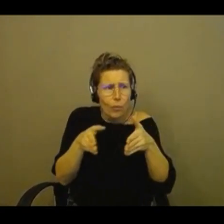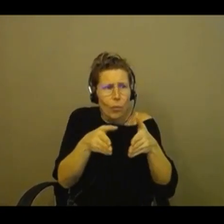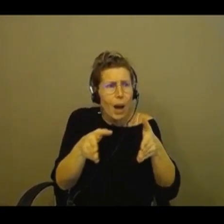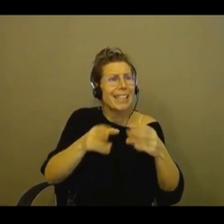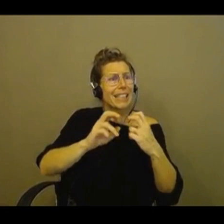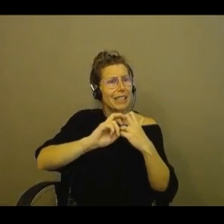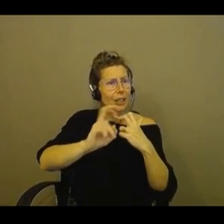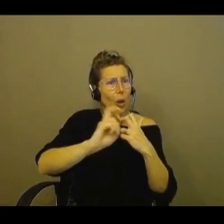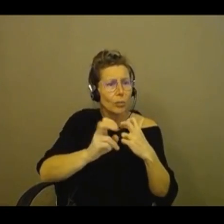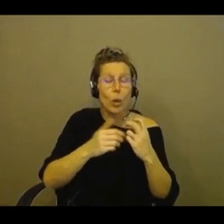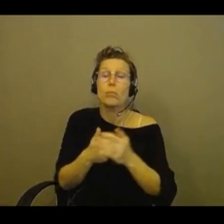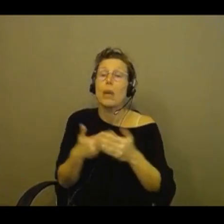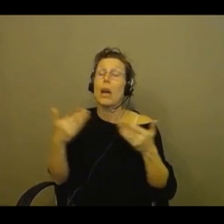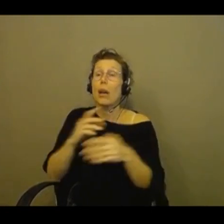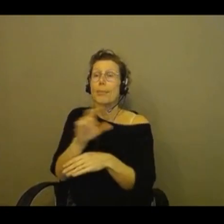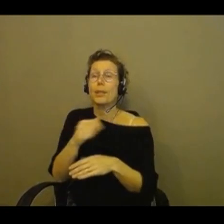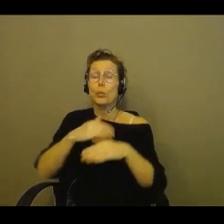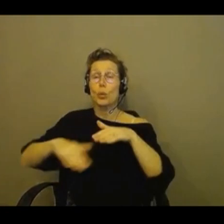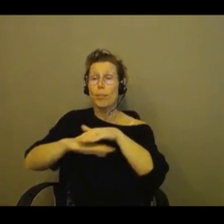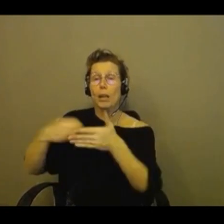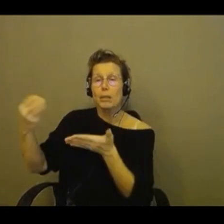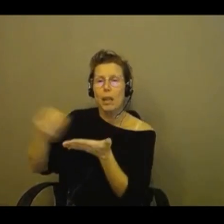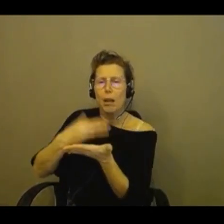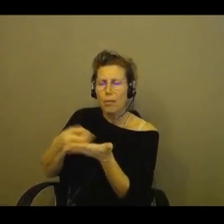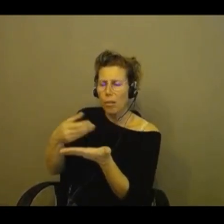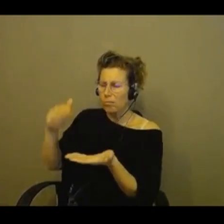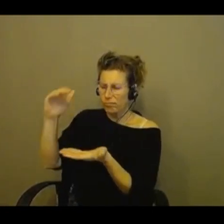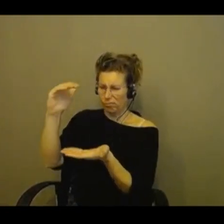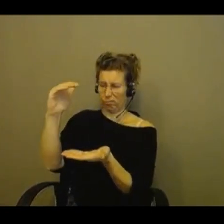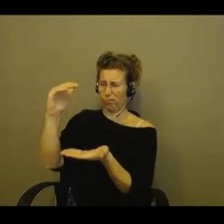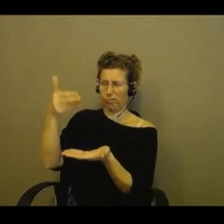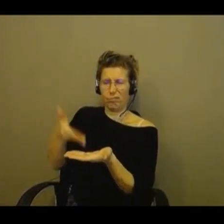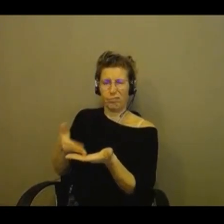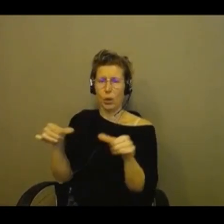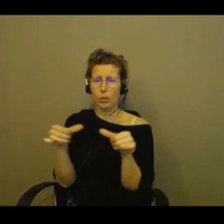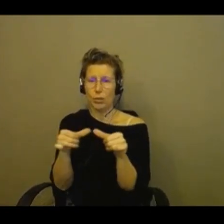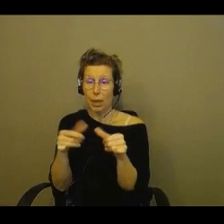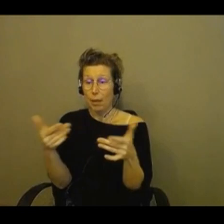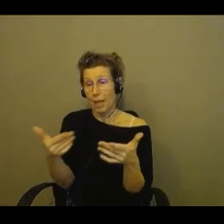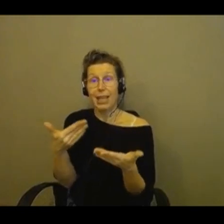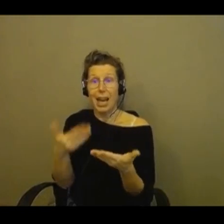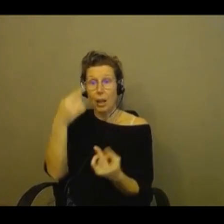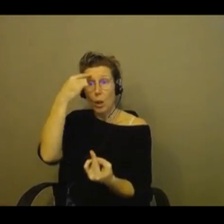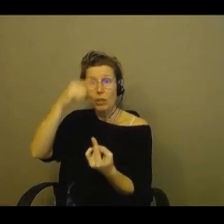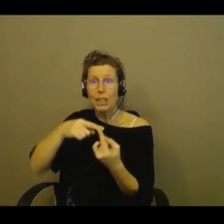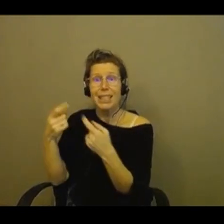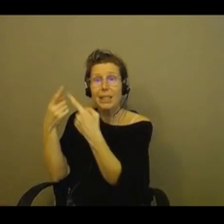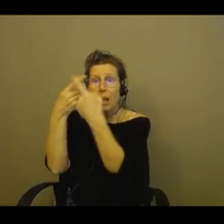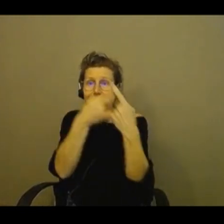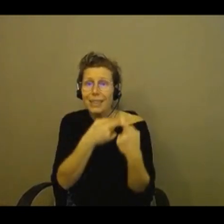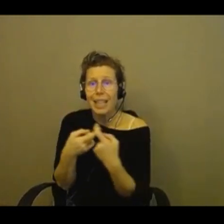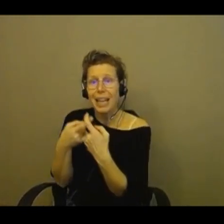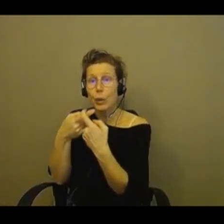de données, elles sont là pour alimenter les calculateurs d'itinéraires. Alors vous les connaissez, hein, c'est RATP.fr, c'est Via Navigo, c'est